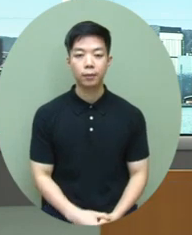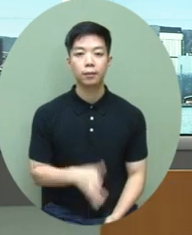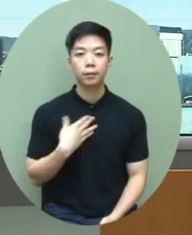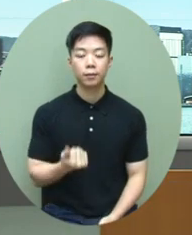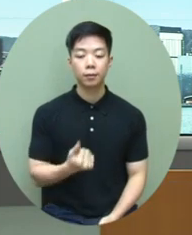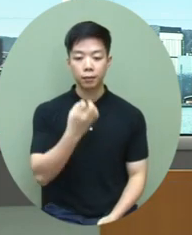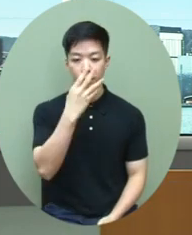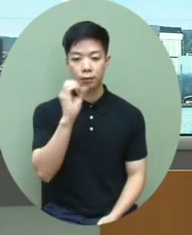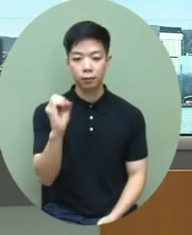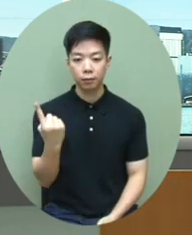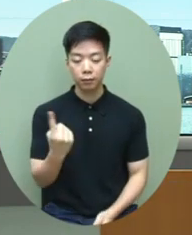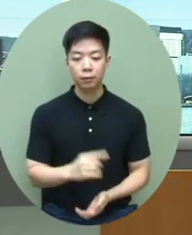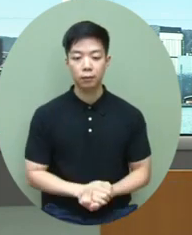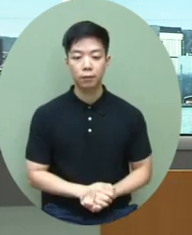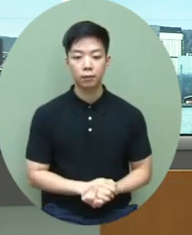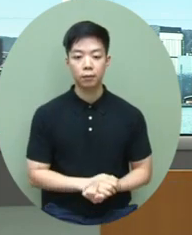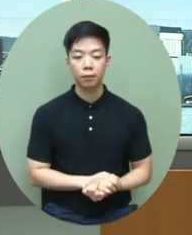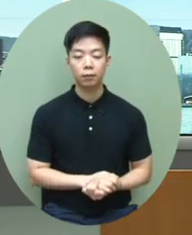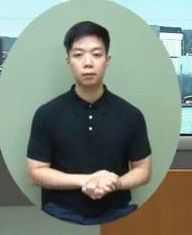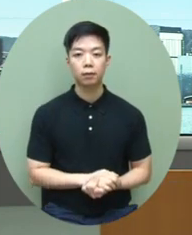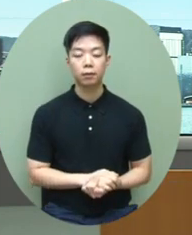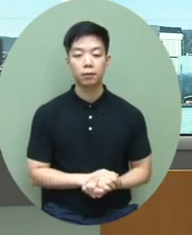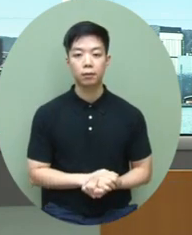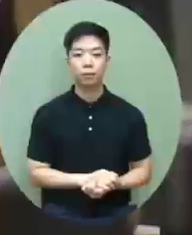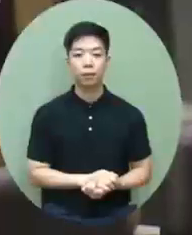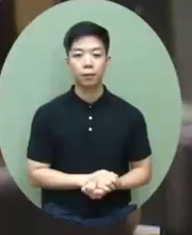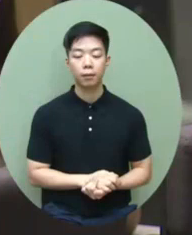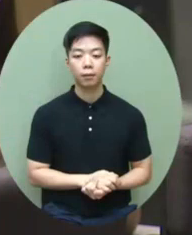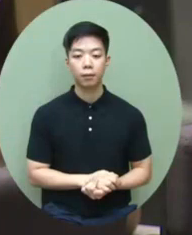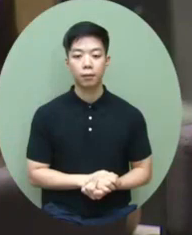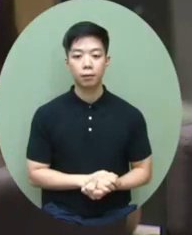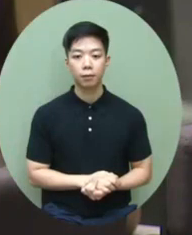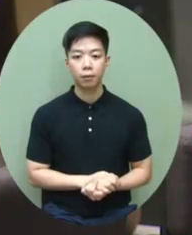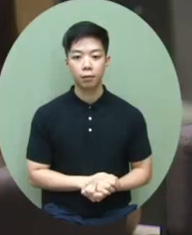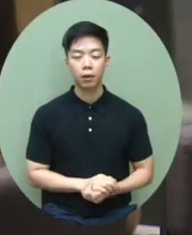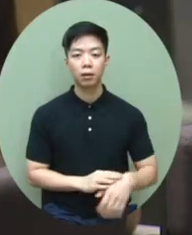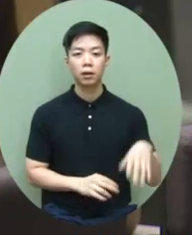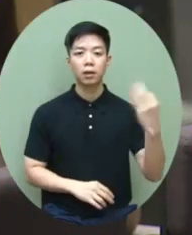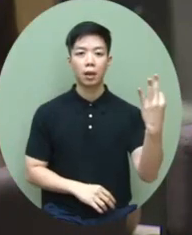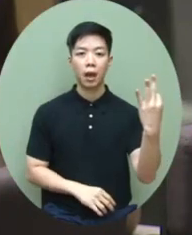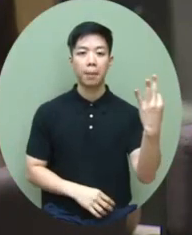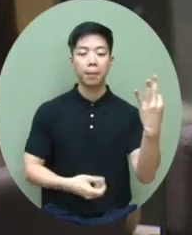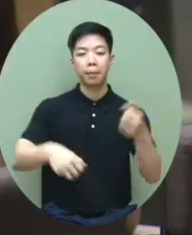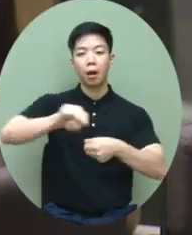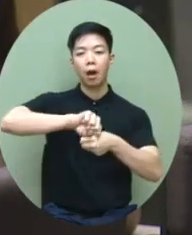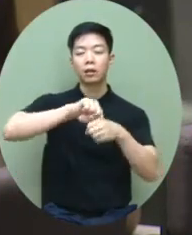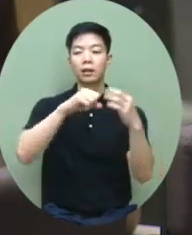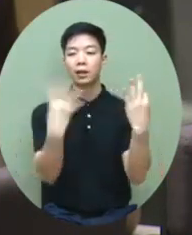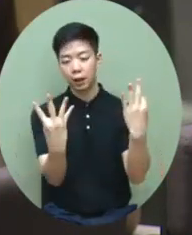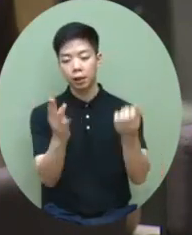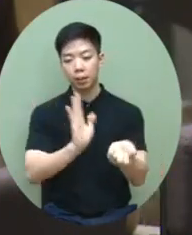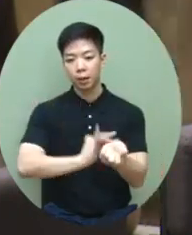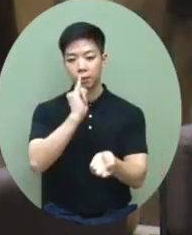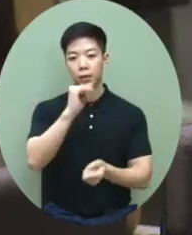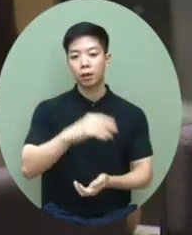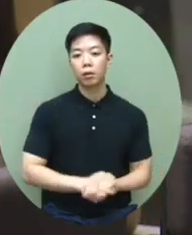你好，香港零一嘅。咁就想問翻關於3+4嘅問題啦。咁醫務衛生局3:30